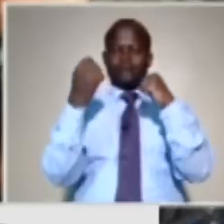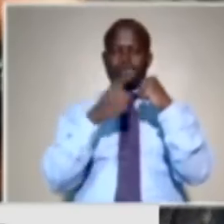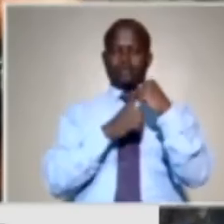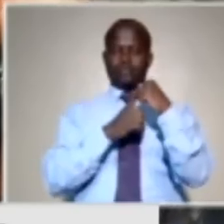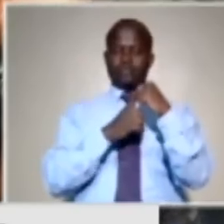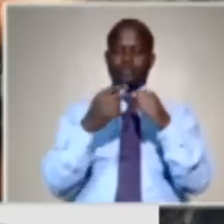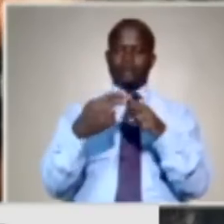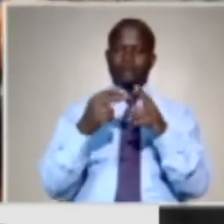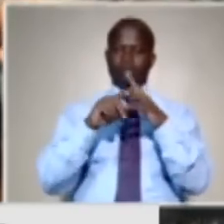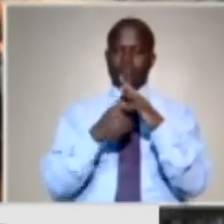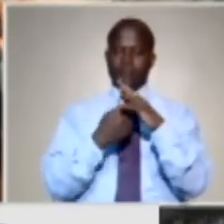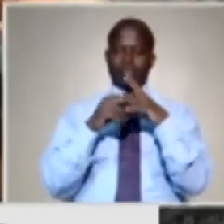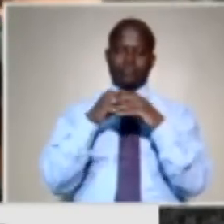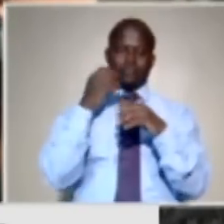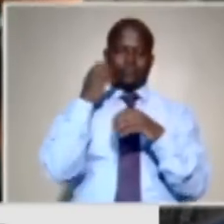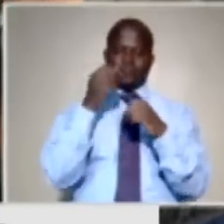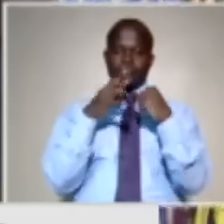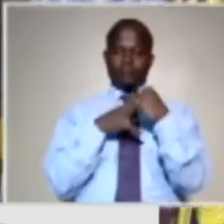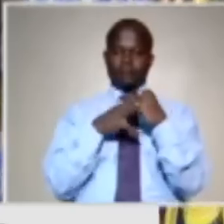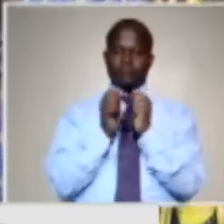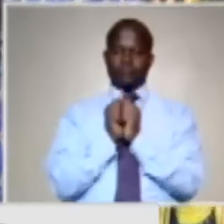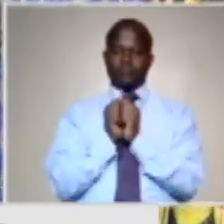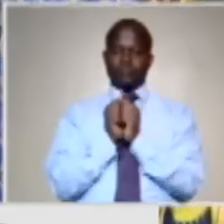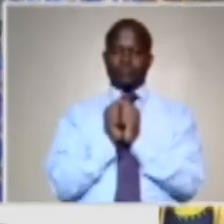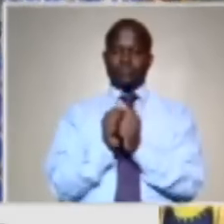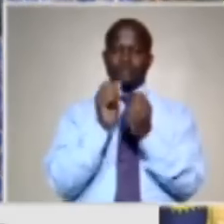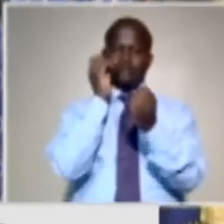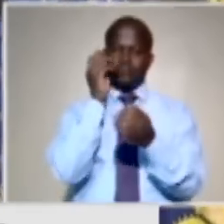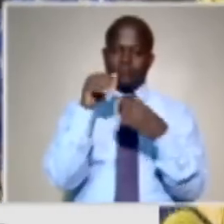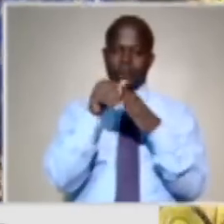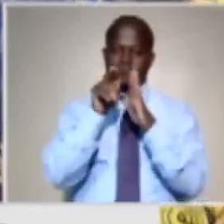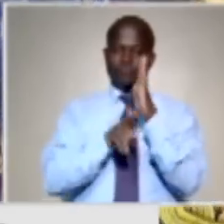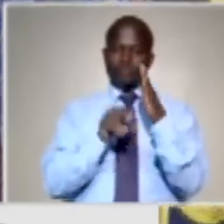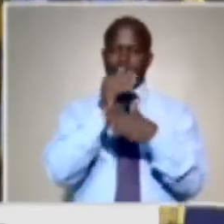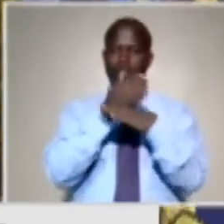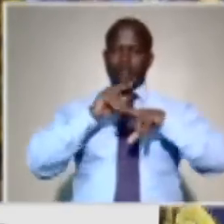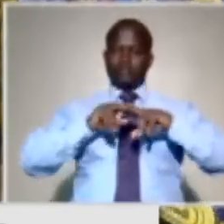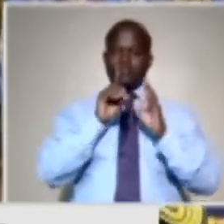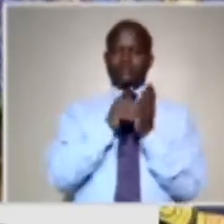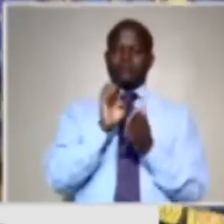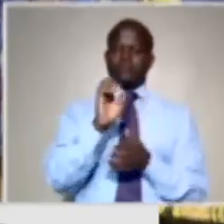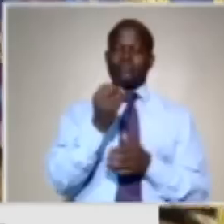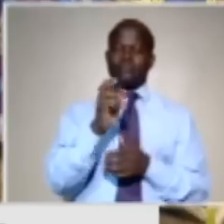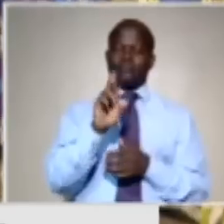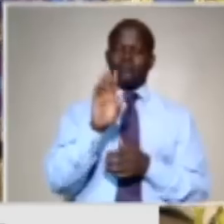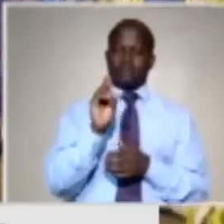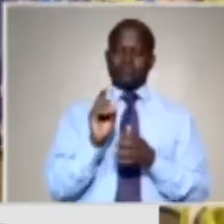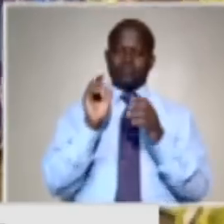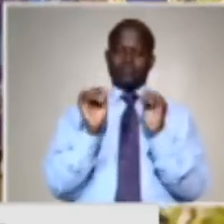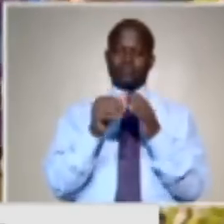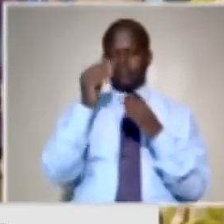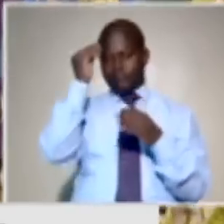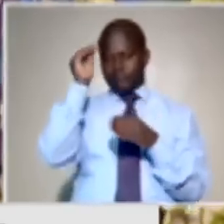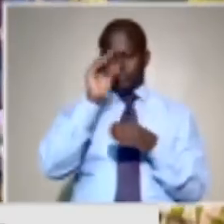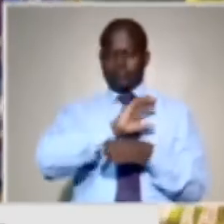twari tuzamutangiza mu kwa 9 uretse gushyira indabo ku mva z'abashyinguwe minisitiri w'intebe dr Edouard Ngirente yageje kubaraha